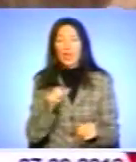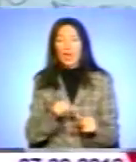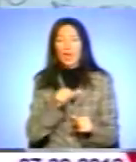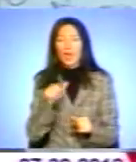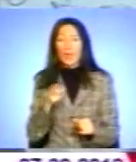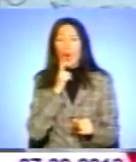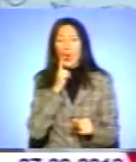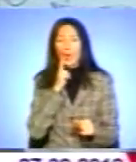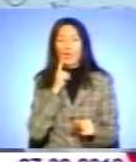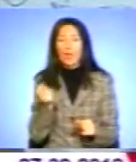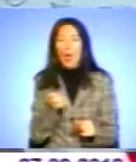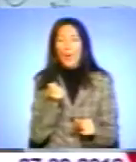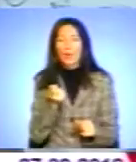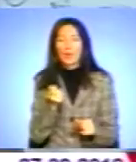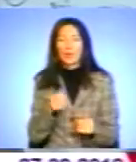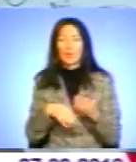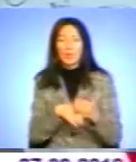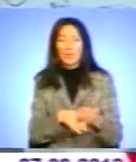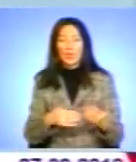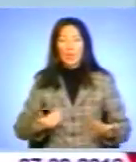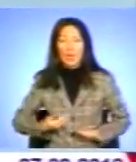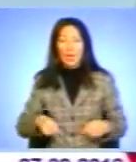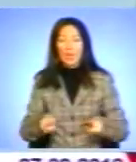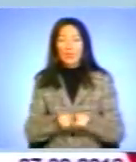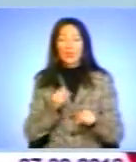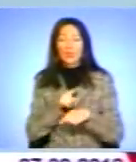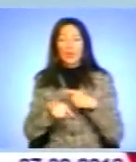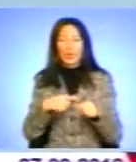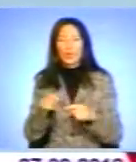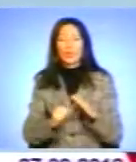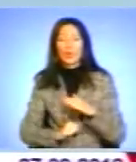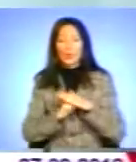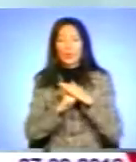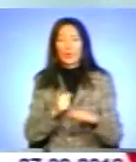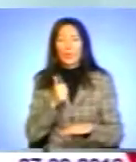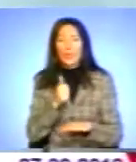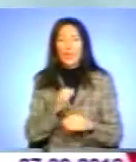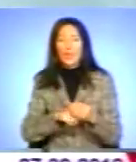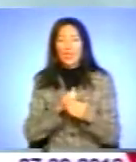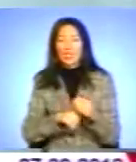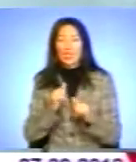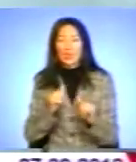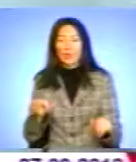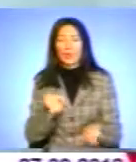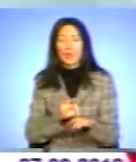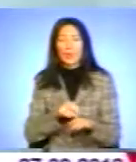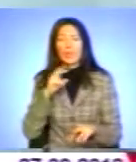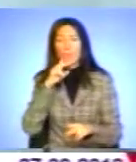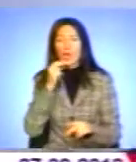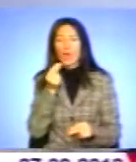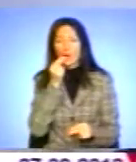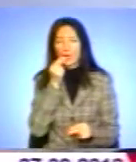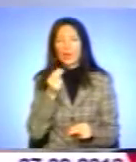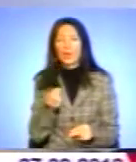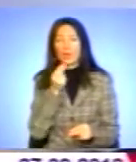малорухливий спосіб життя, а також спадковість – основні причини розвитку серцево-судинних хвороб. А ще неправильне харчування, зокрема